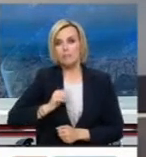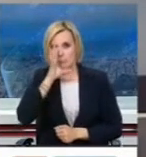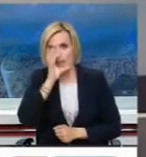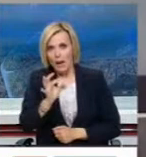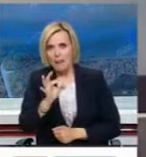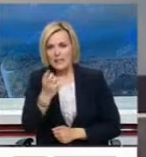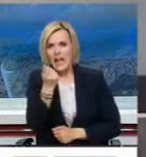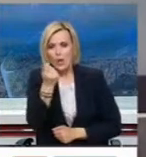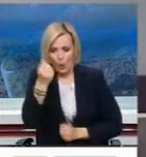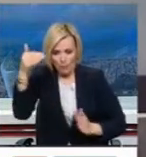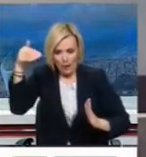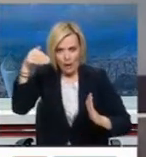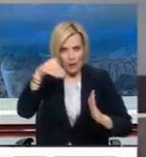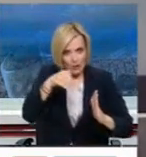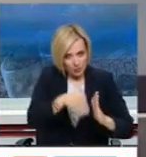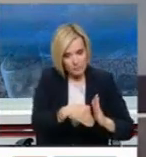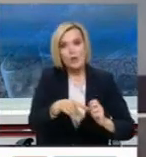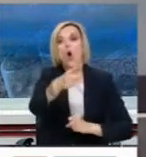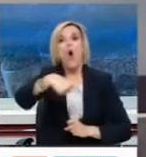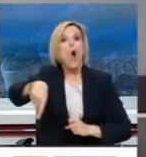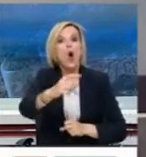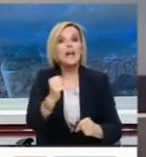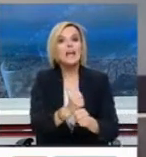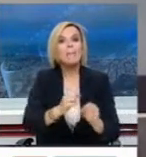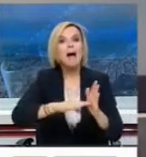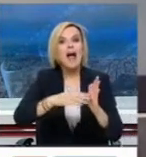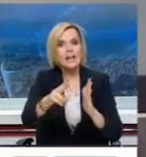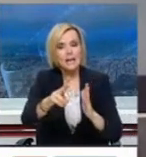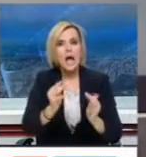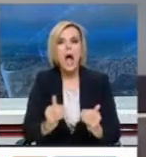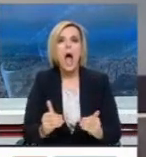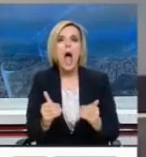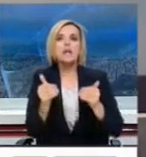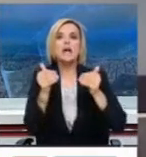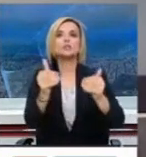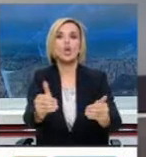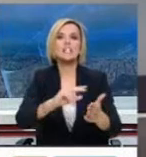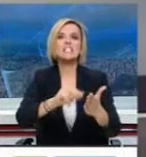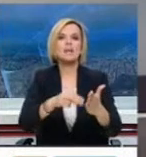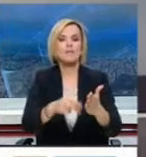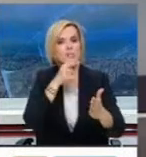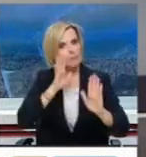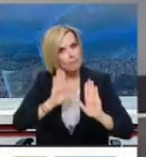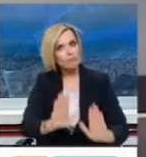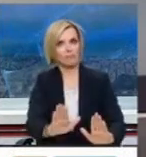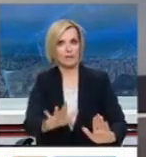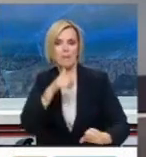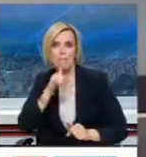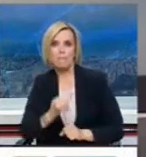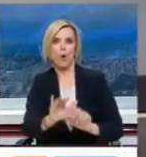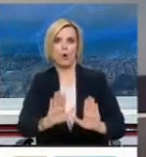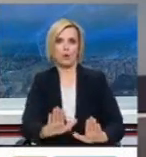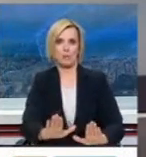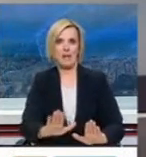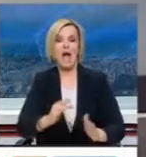τη δυνατότητα υπαγωγής των εργαζομένων σε καθεστώς αναστολής της σύμβασης εργασίας τους. Οι εργαζόμενοι